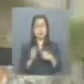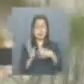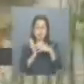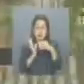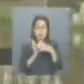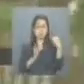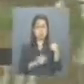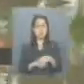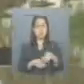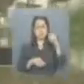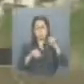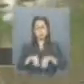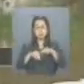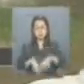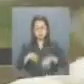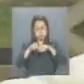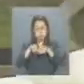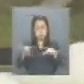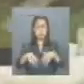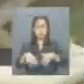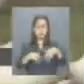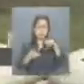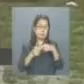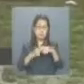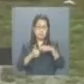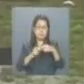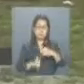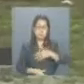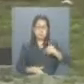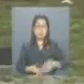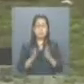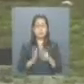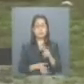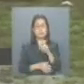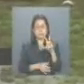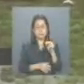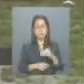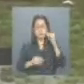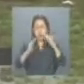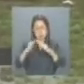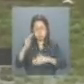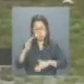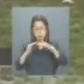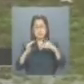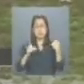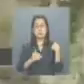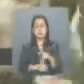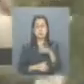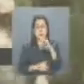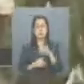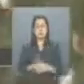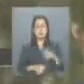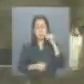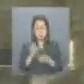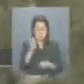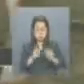ริเวณกว้างประชาชนได้รับผลกระทบ230คนบ้านเรือนจมน้ำ50หลังพื้นที่เพาะปลูกเสียหายกว่า 2,000